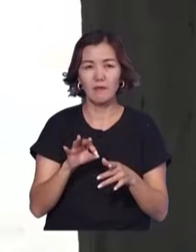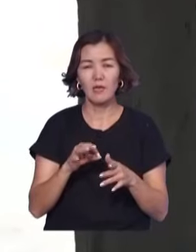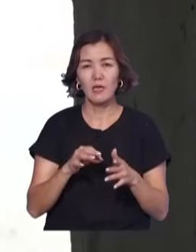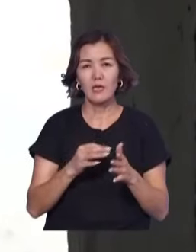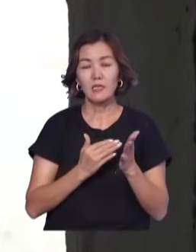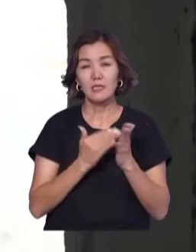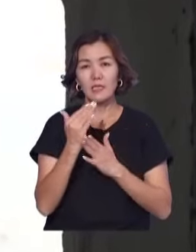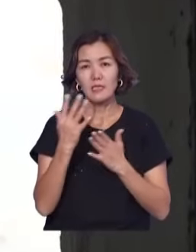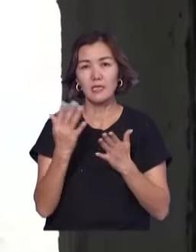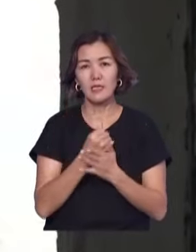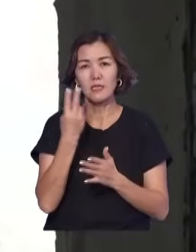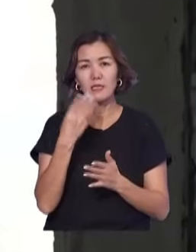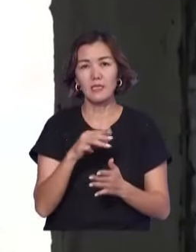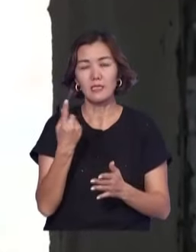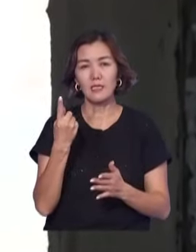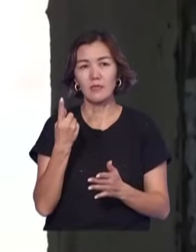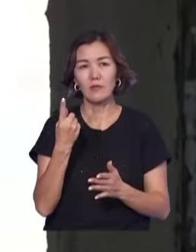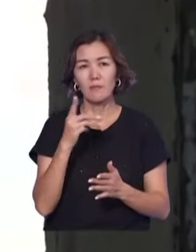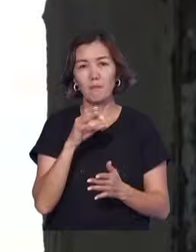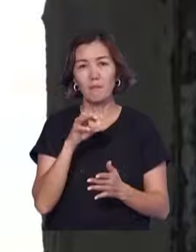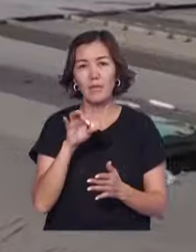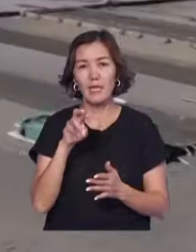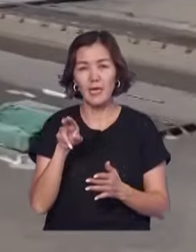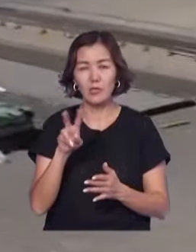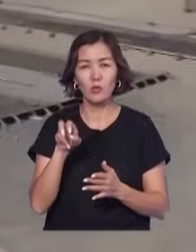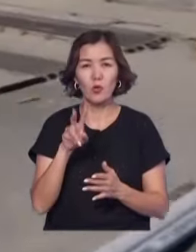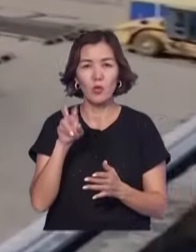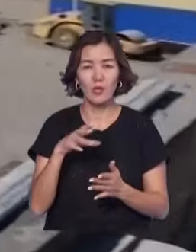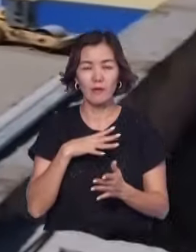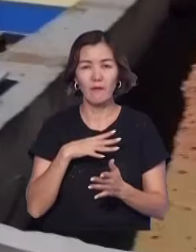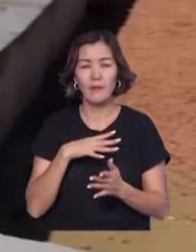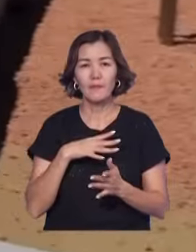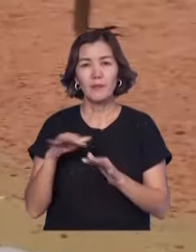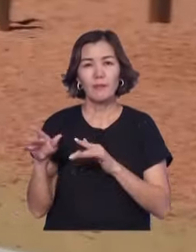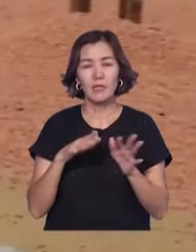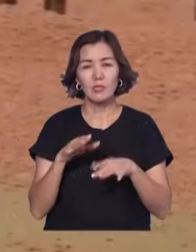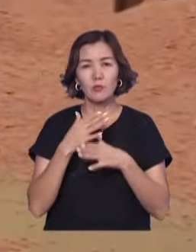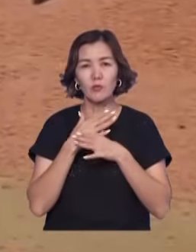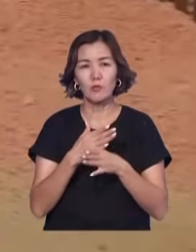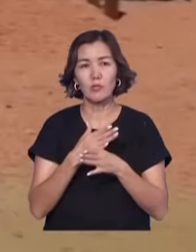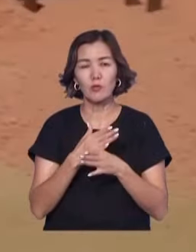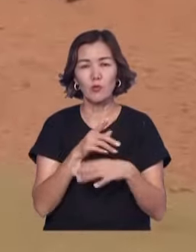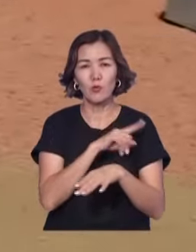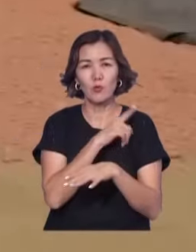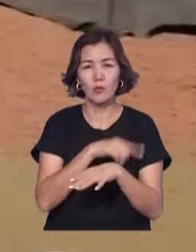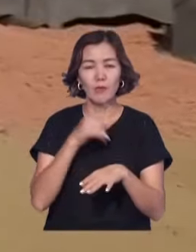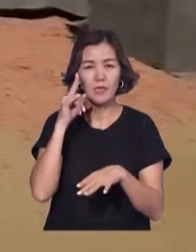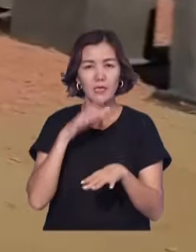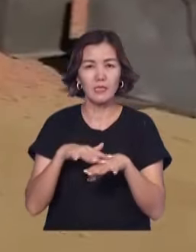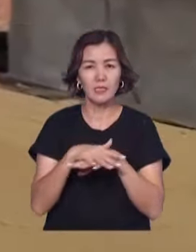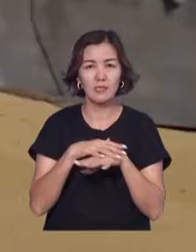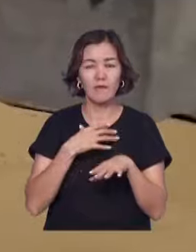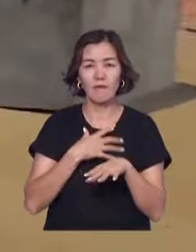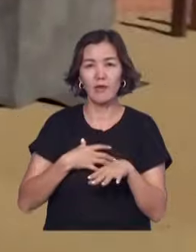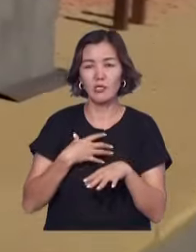Достигнув 31,5 миллиард долларов. Упрощение таможенных процедур будет способствовать укреплению Казахстана как